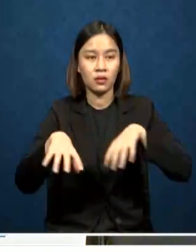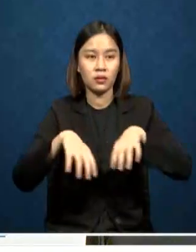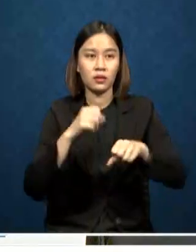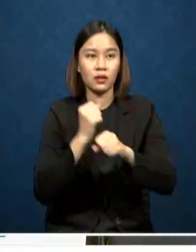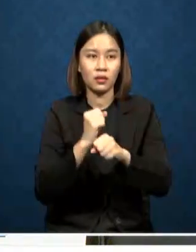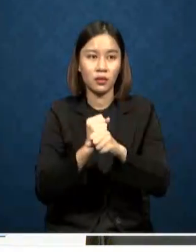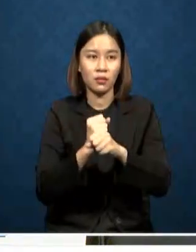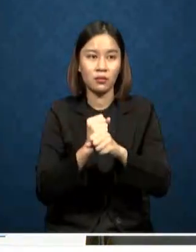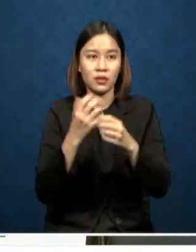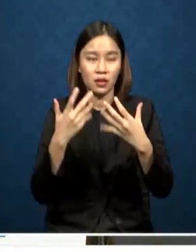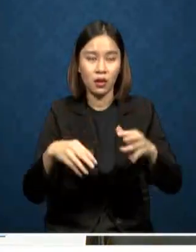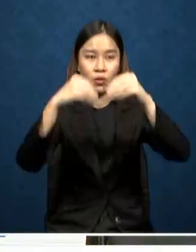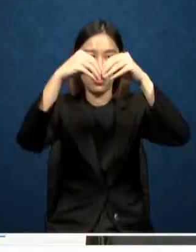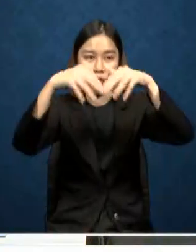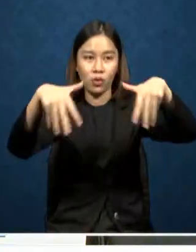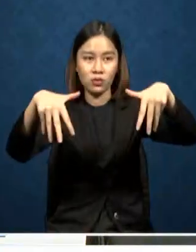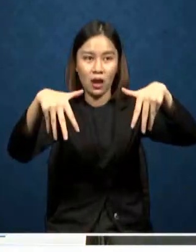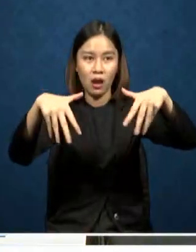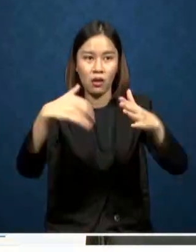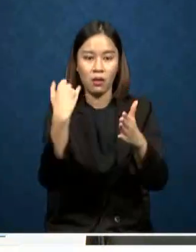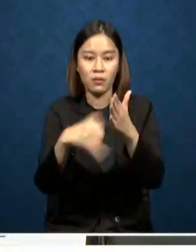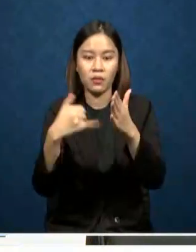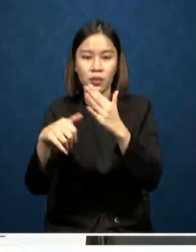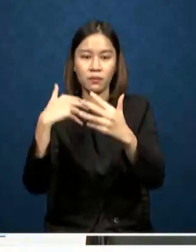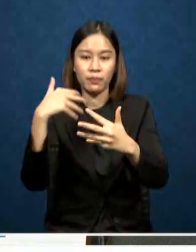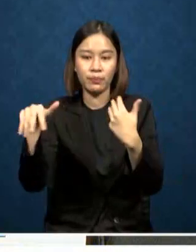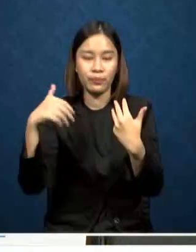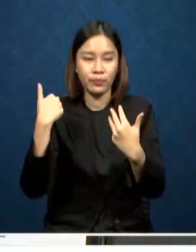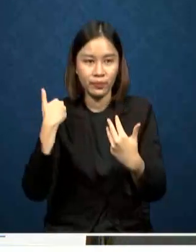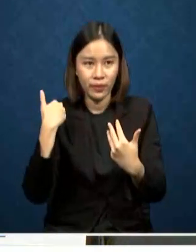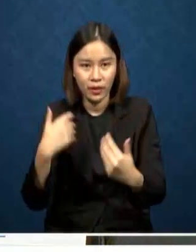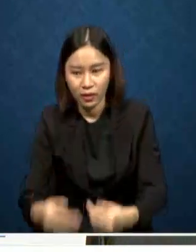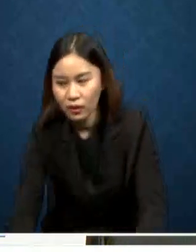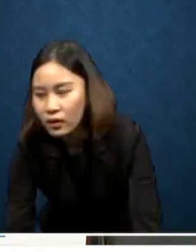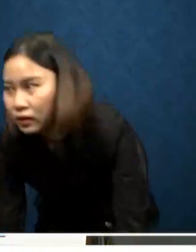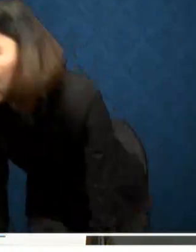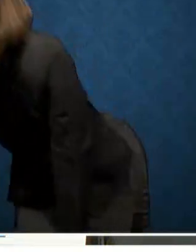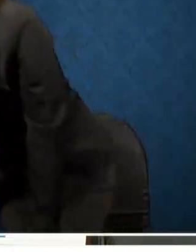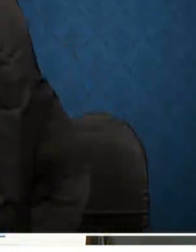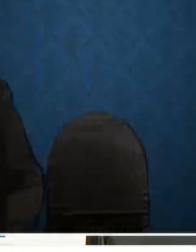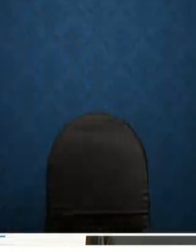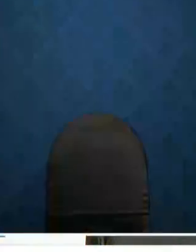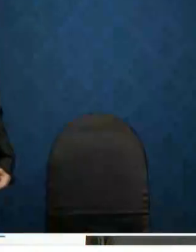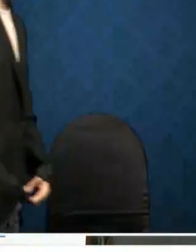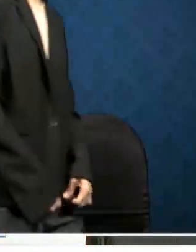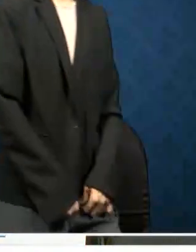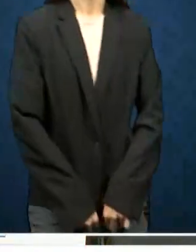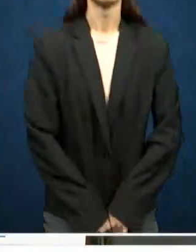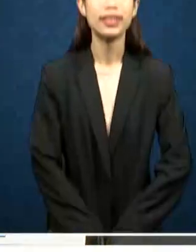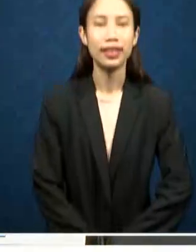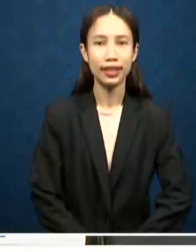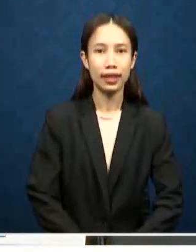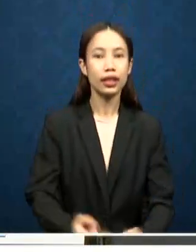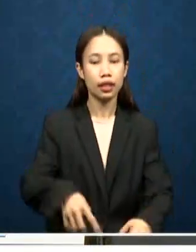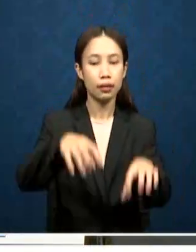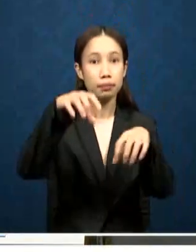การจัดโครงสร้างผิดฝาผิดตัวซึ่งในร่างนี้การที่ให้เอ่อสำนัก